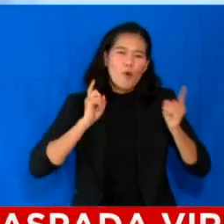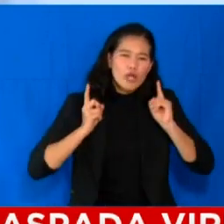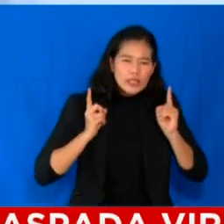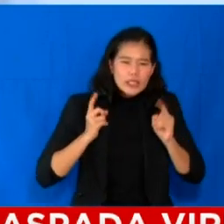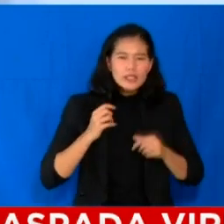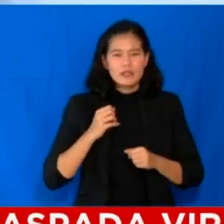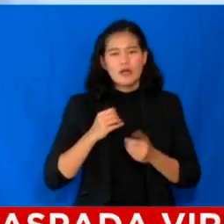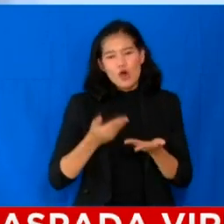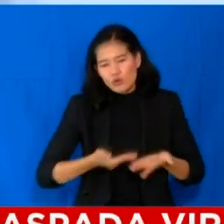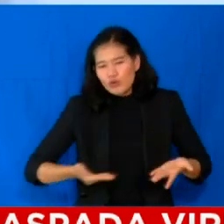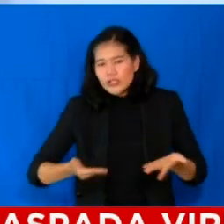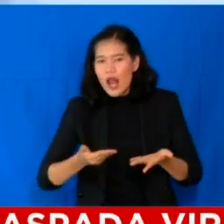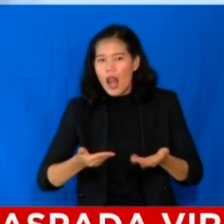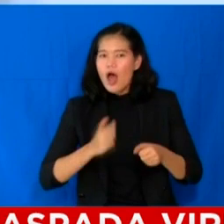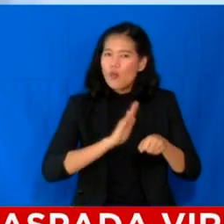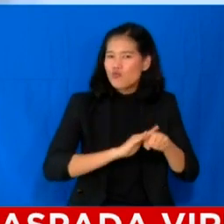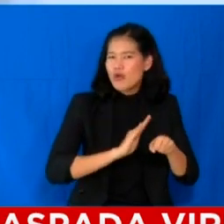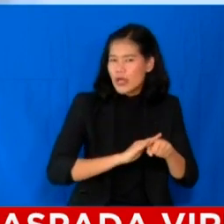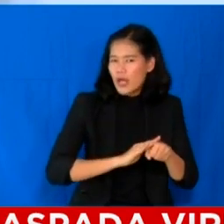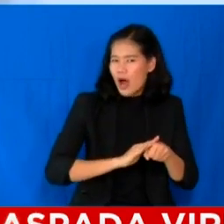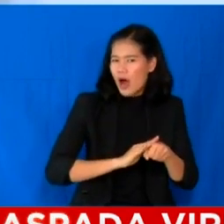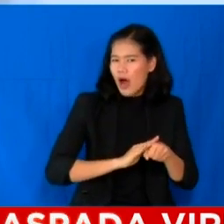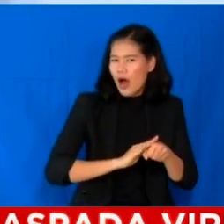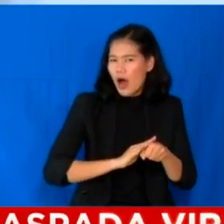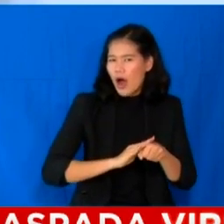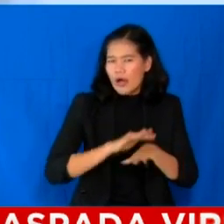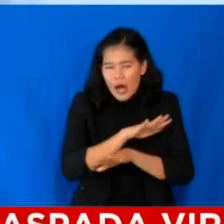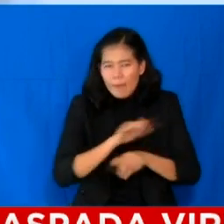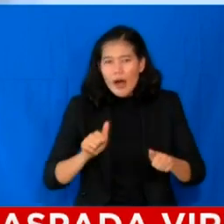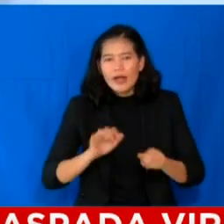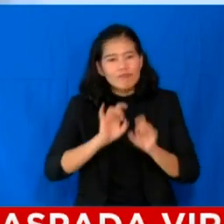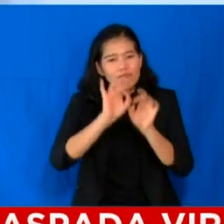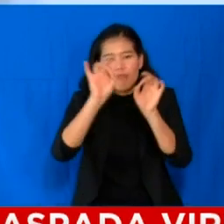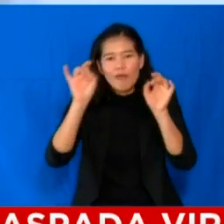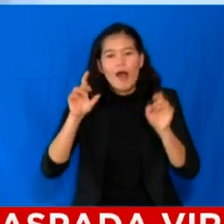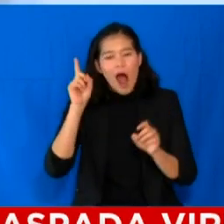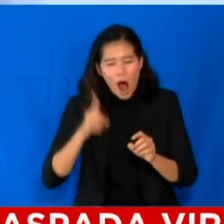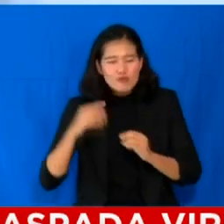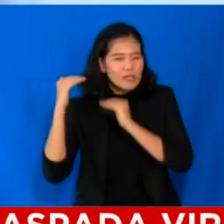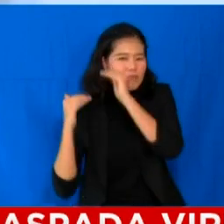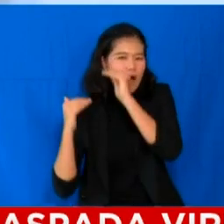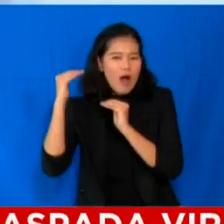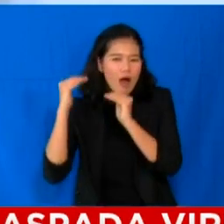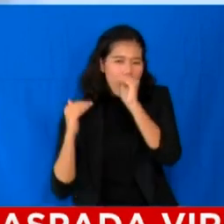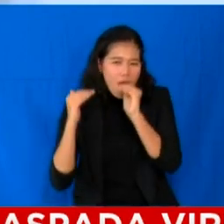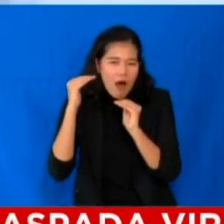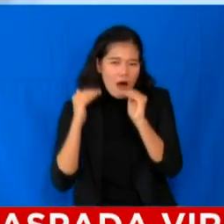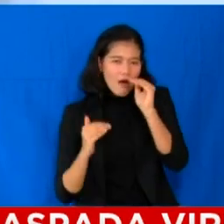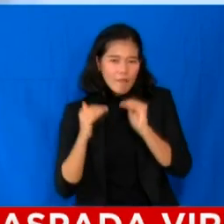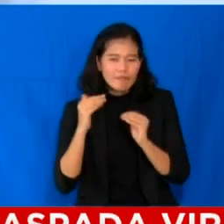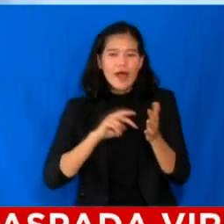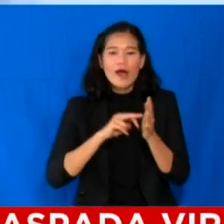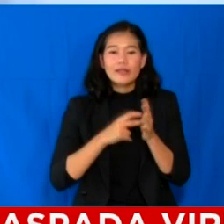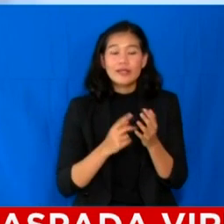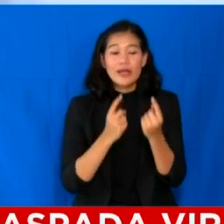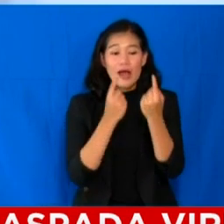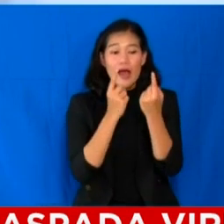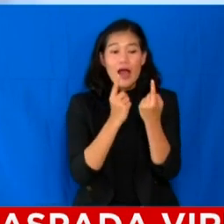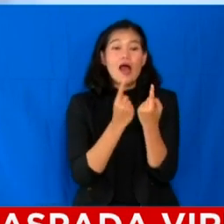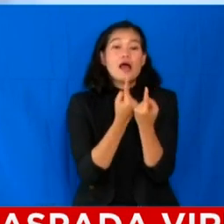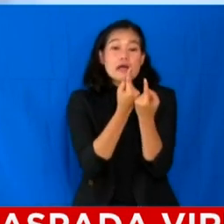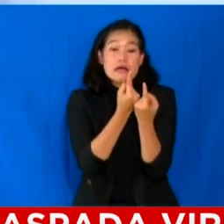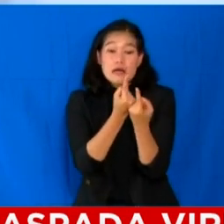sosial ekonomi budaya pertahanan dan juga keamanan jadi pembatasan sosial berskala besar ini harus memenuhi